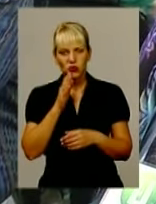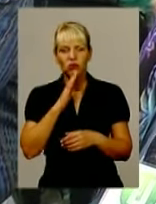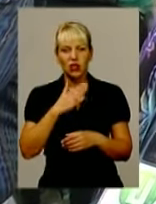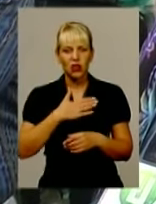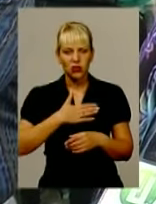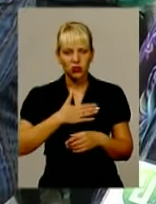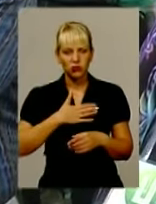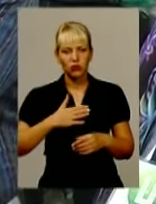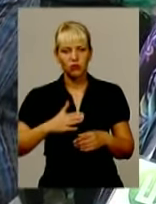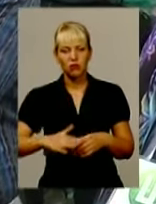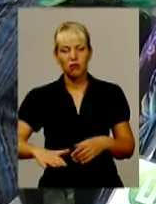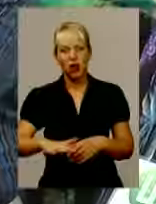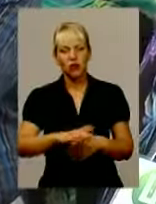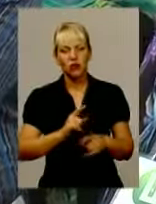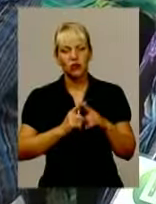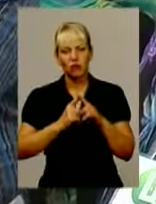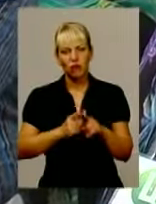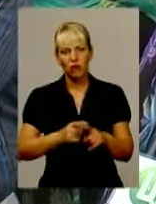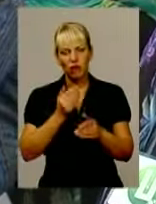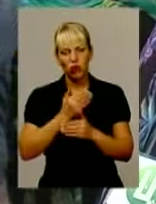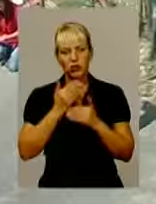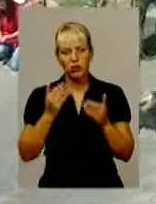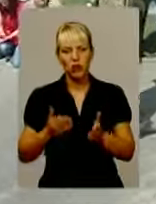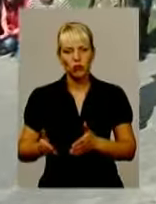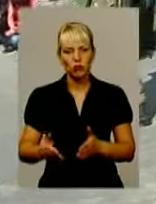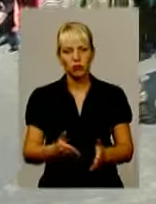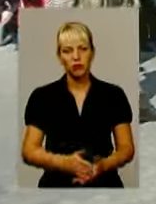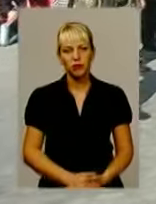провожаємо в останньому поті.